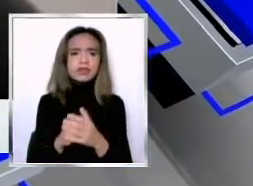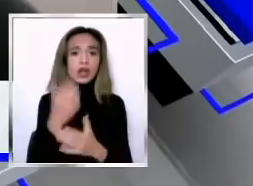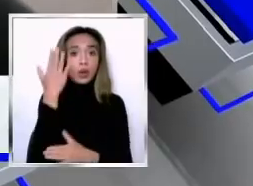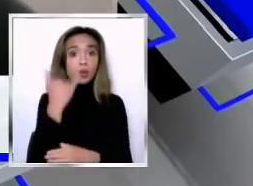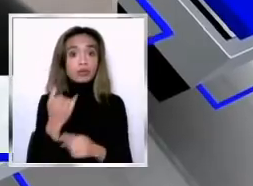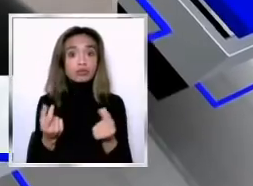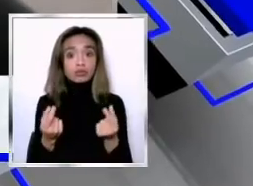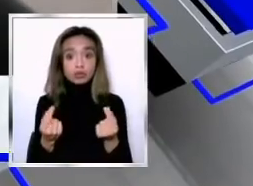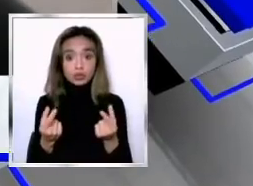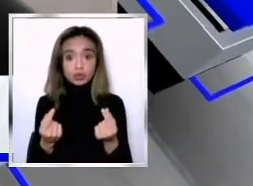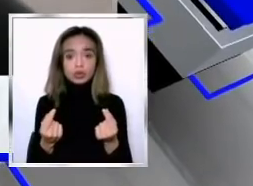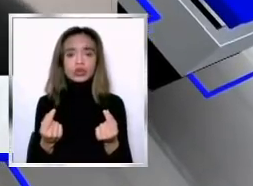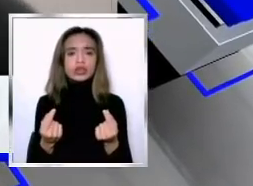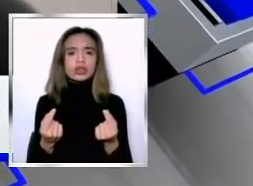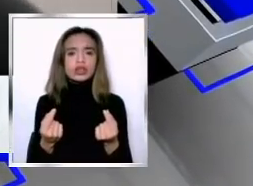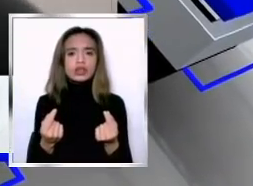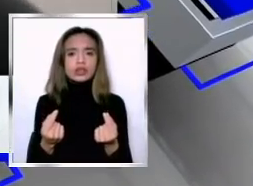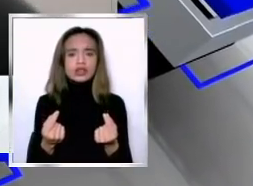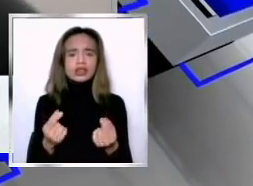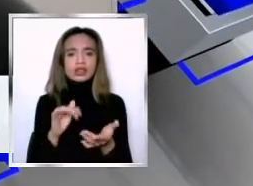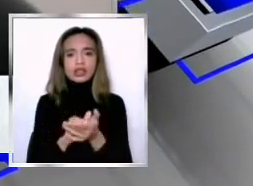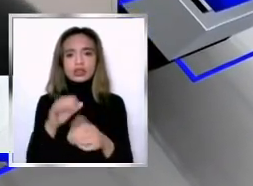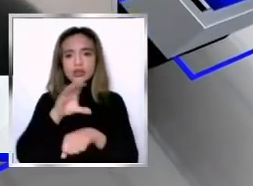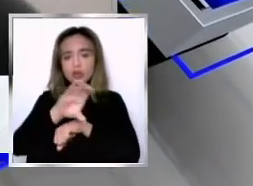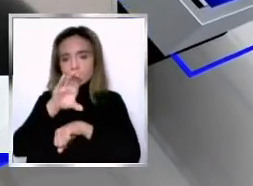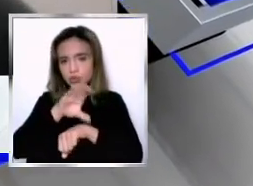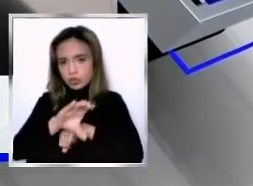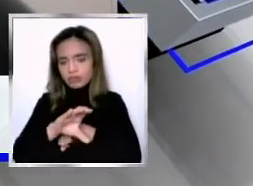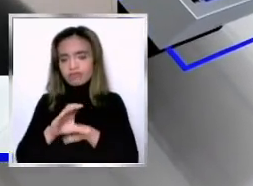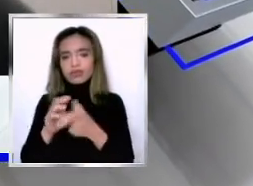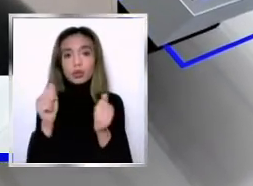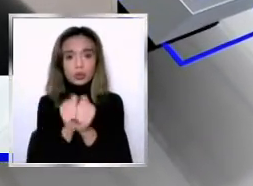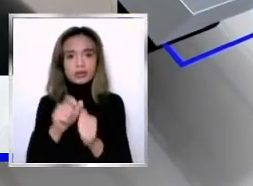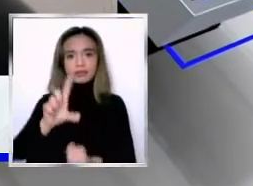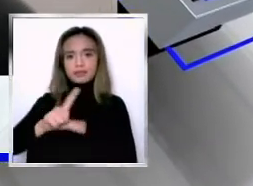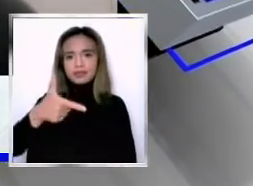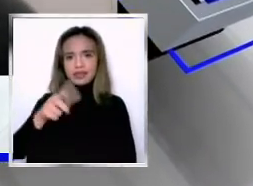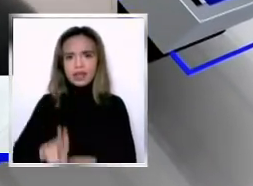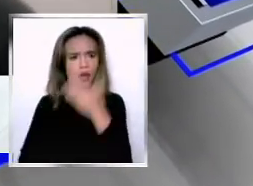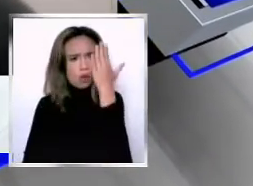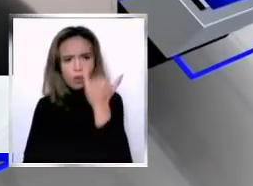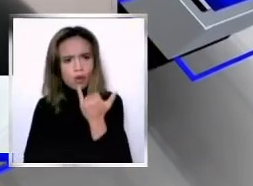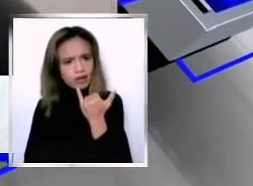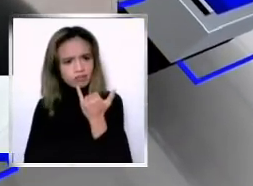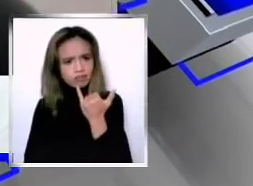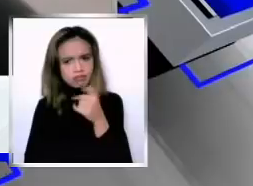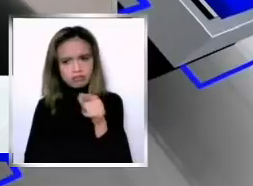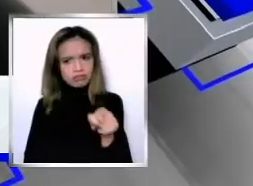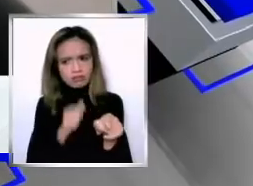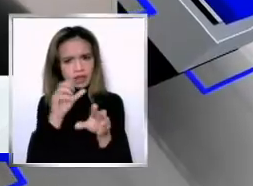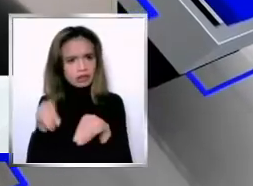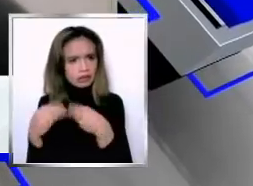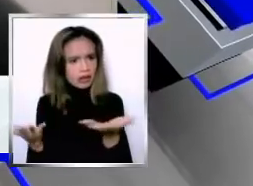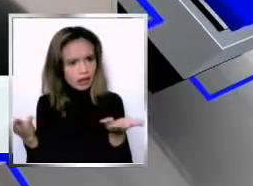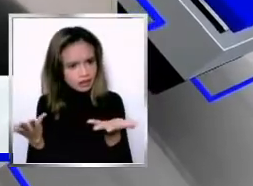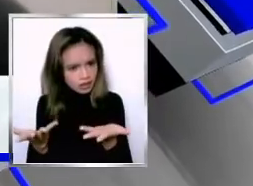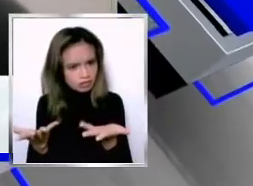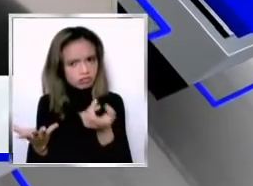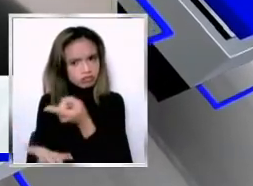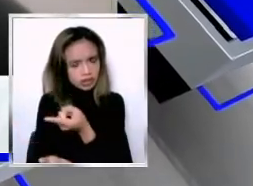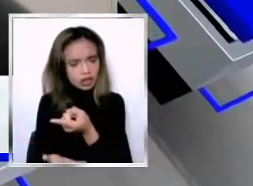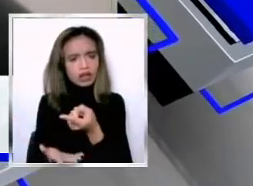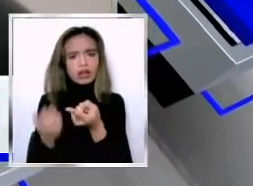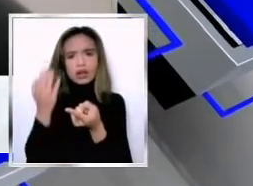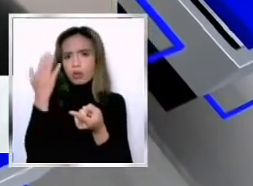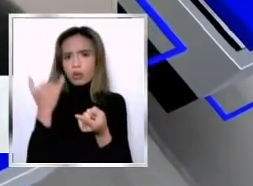pinapart din po namin yan sa tawag namin consultation dialogue with the LGUs. Bakit hindi po nakakatanggap, nasaan sila, bakit hindi nakita